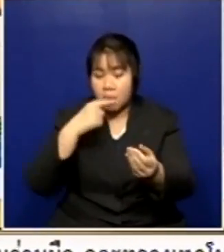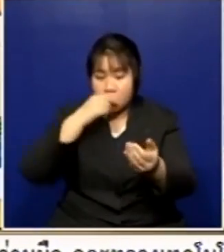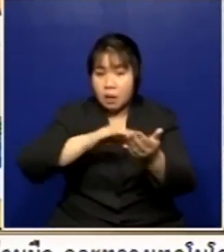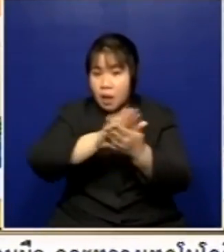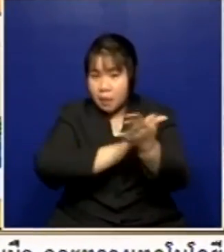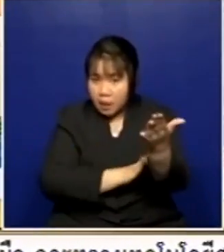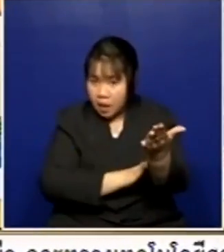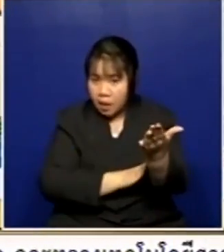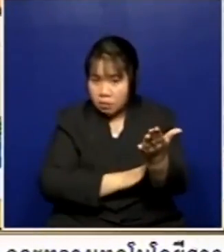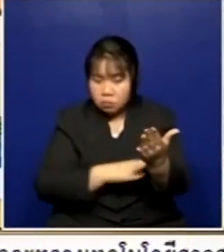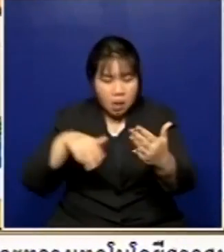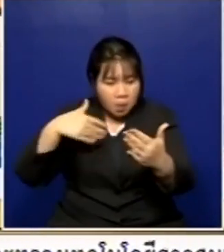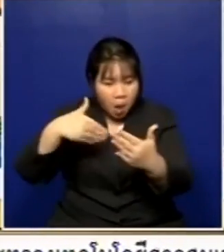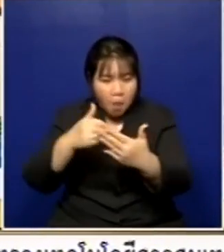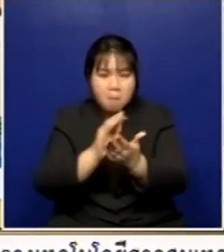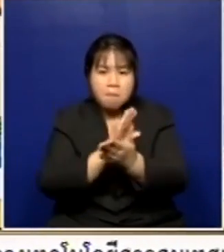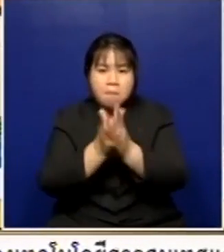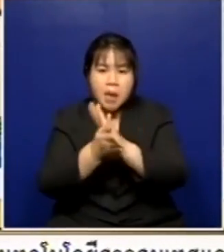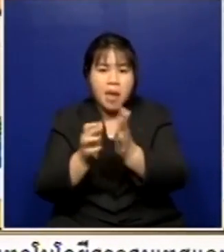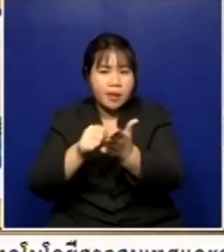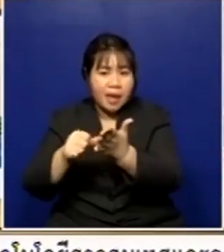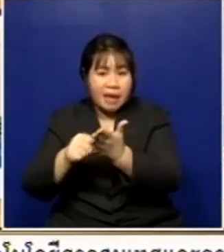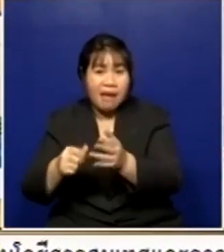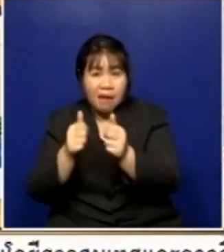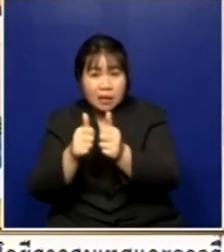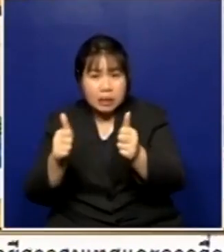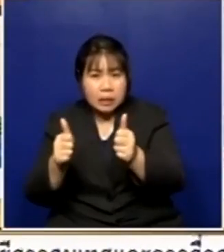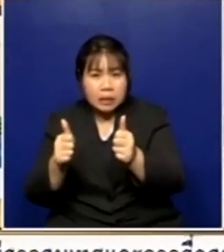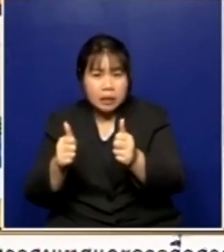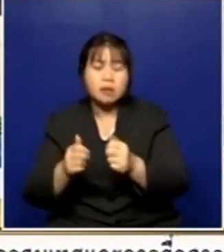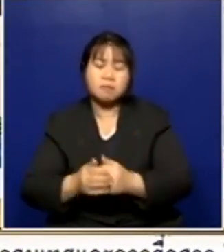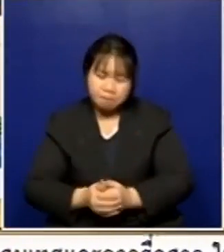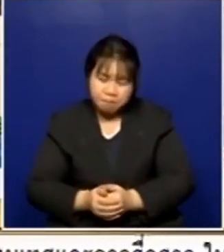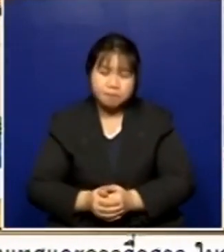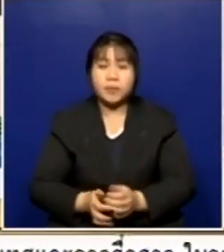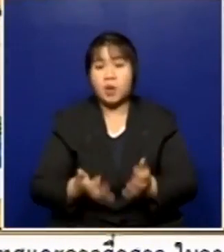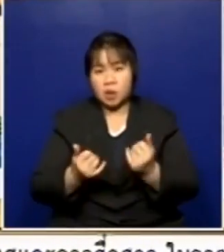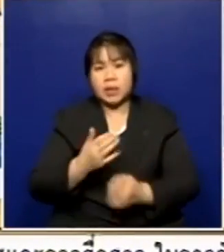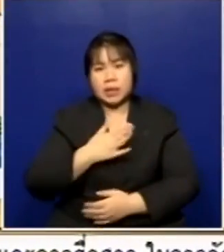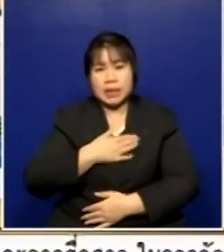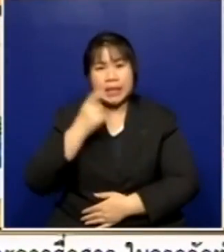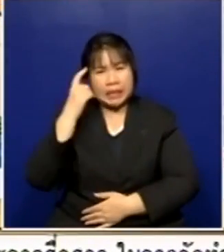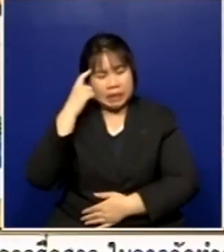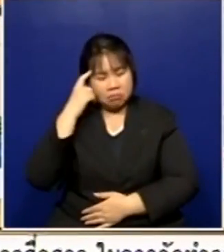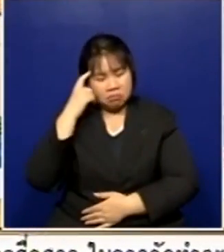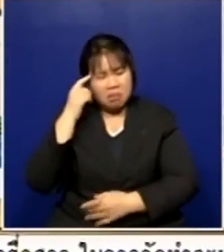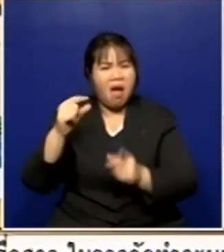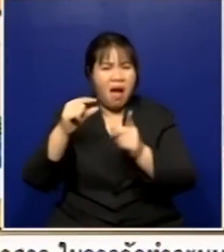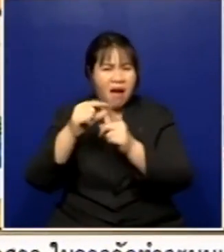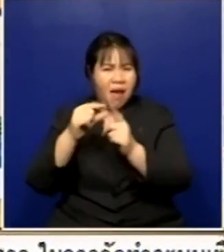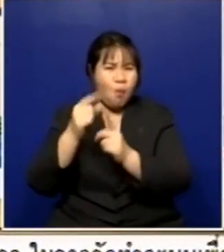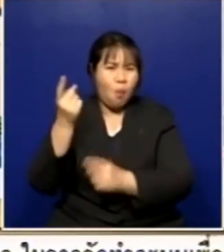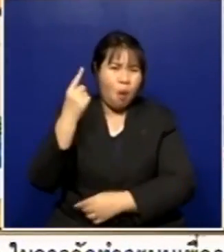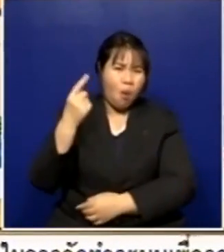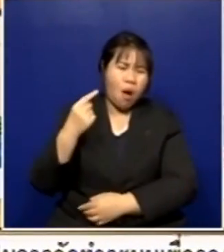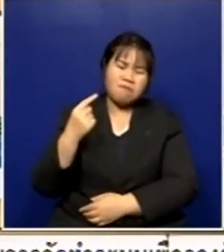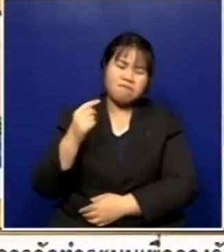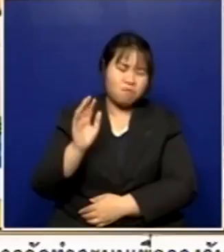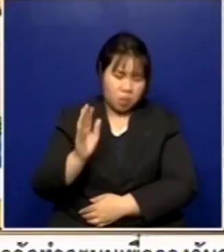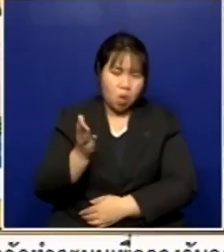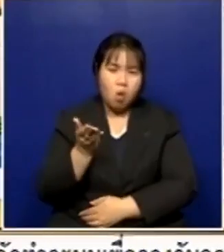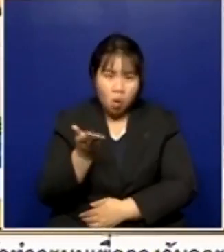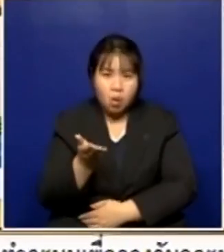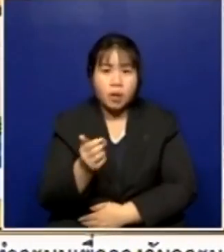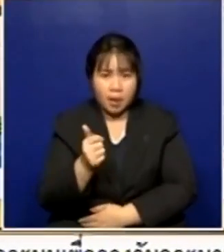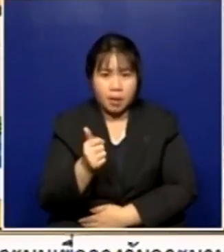ชาติไปสู่การเปลี่ยนแปลงและแก้ไขในทางที่ดีเพราะอย่างที่ฉันคิดว่าวาทกรรมลักษณะทำนองนี้ขอจะ